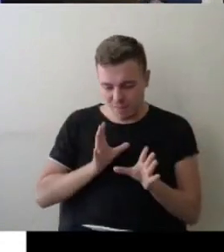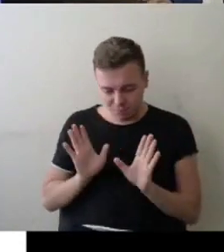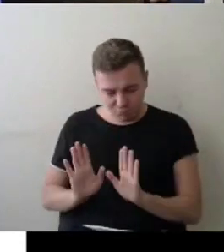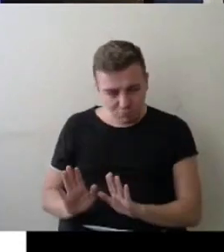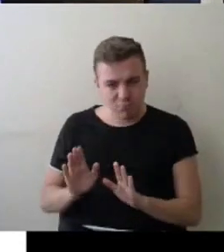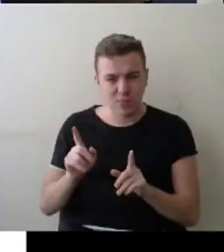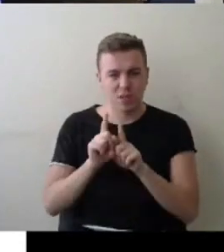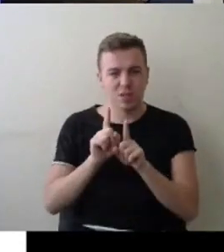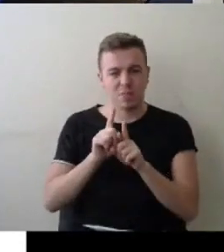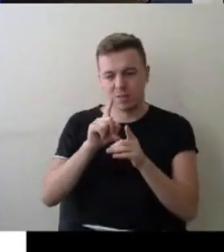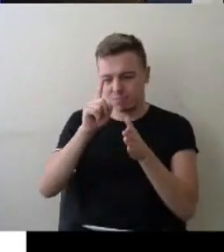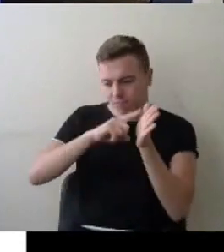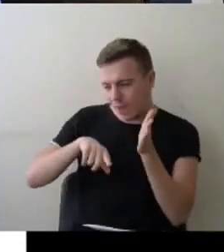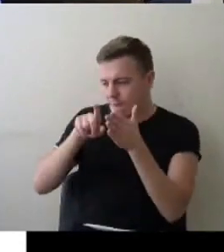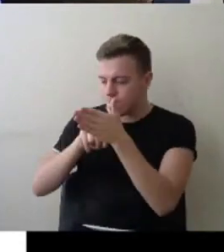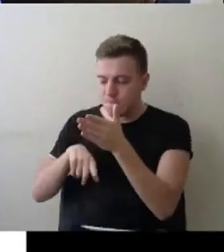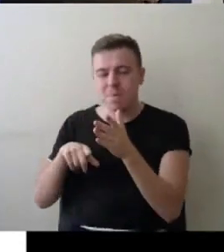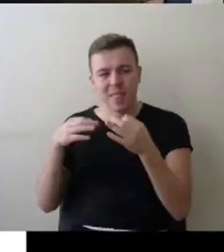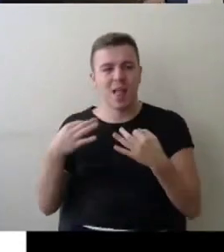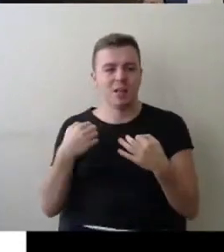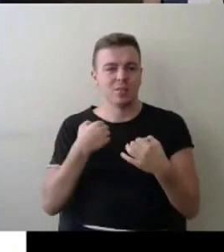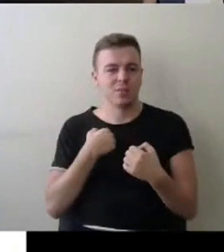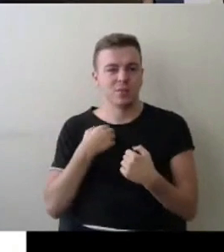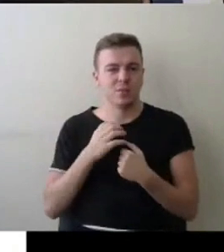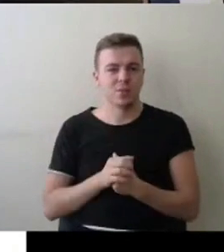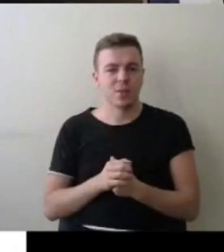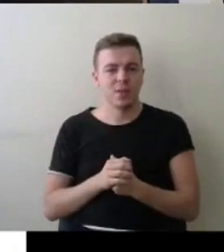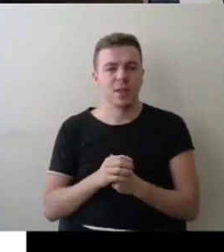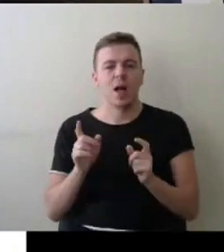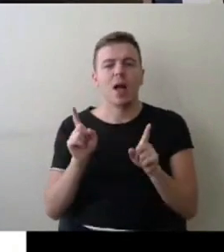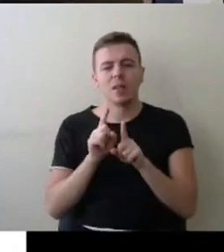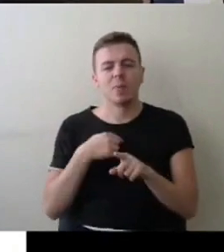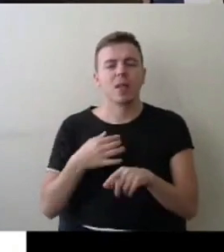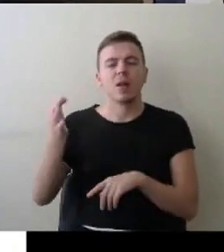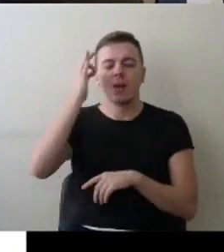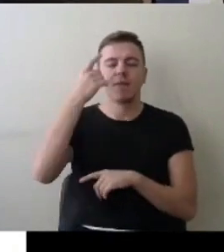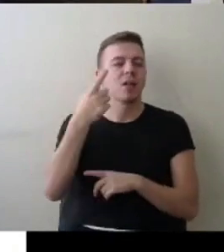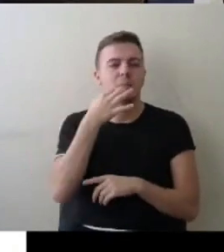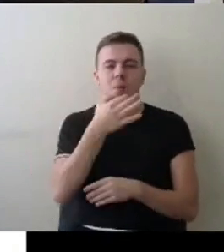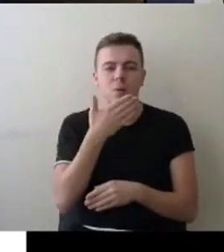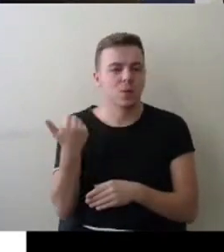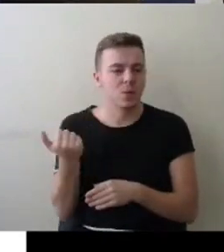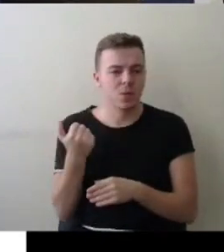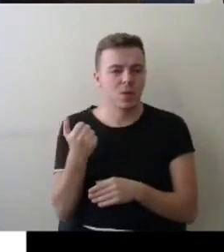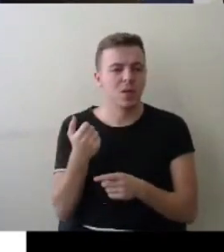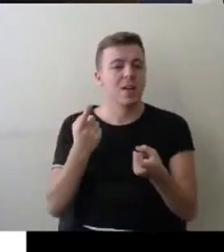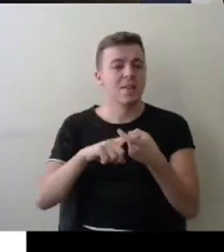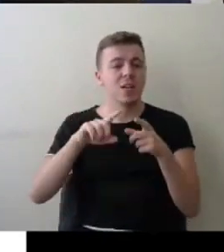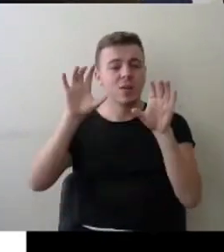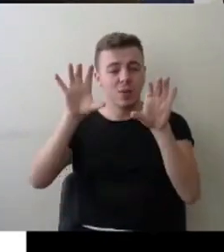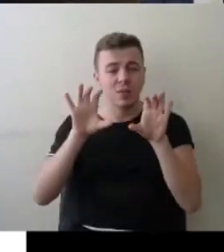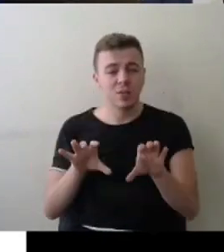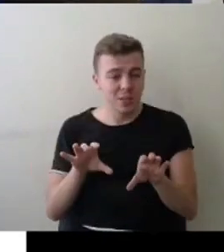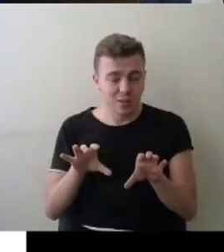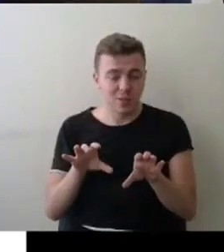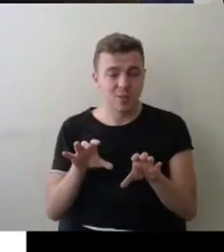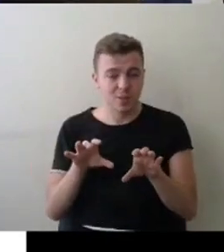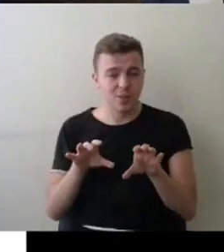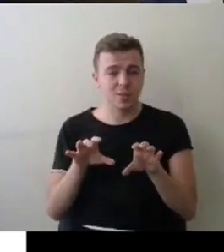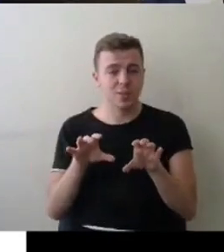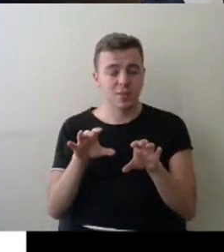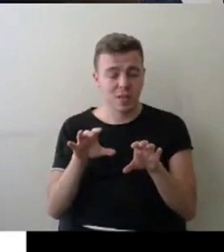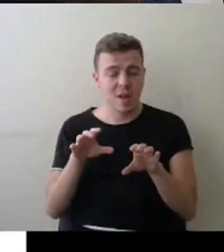teisių paveldėjimą. Štai koks, tiesa, dar ko nepaminėjau, reiškia, kad pagal konstituciją, reiškia, valstybė pripažįsta